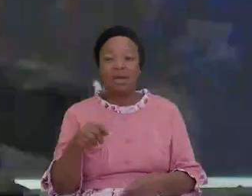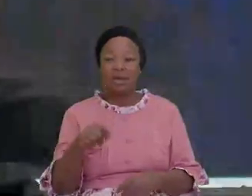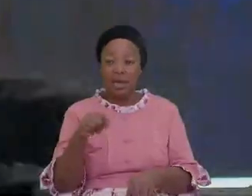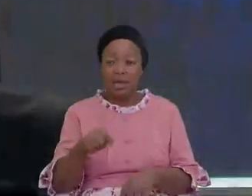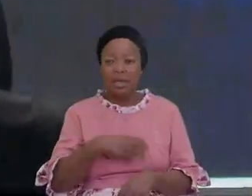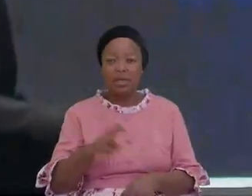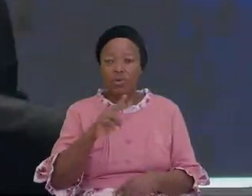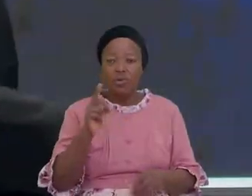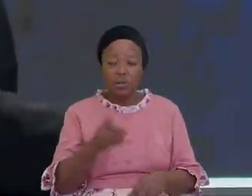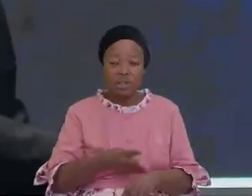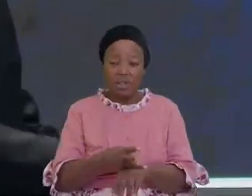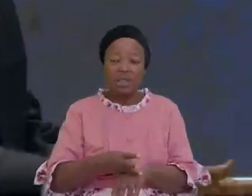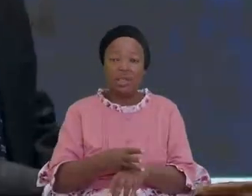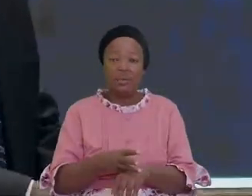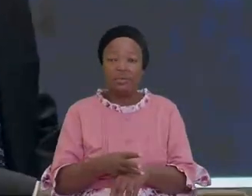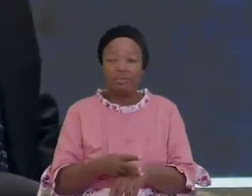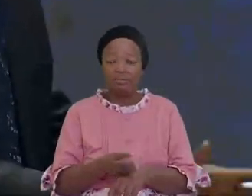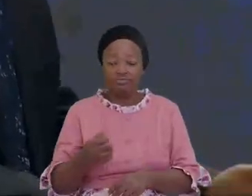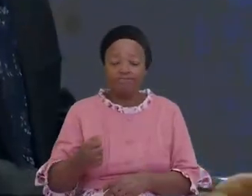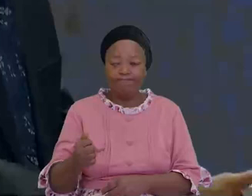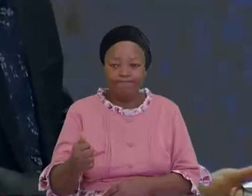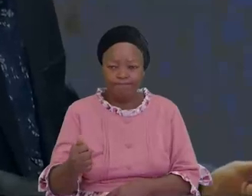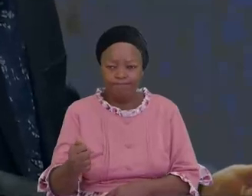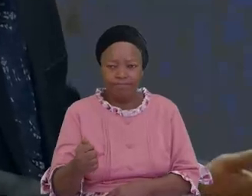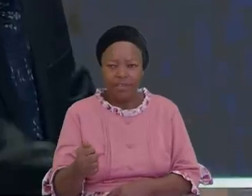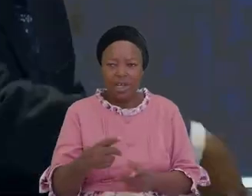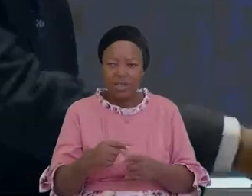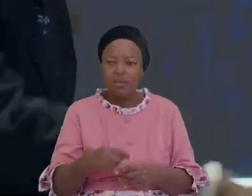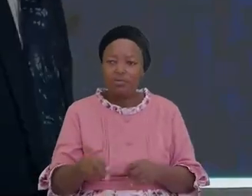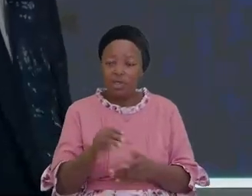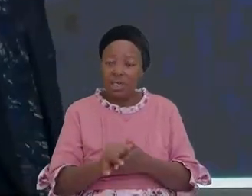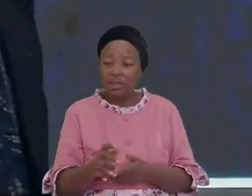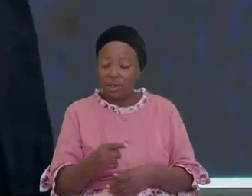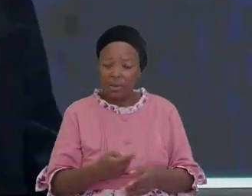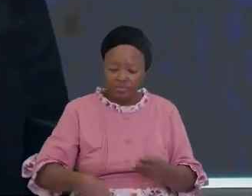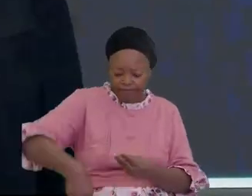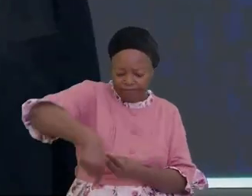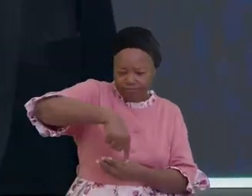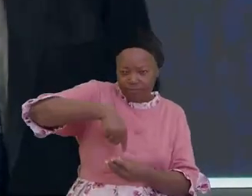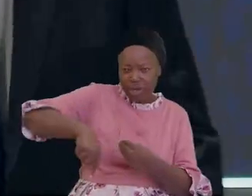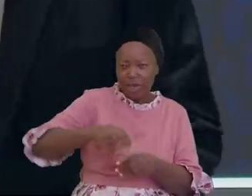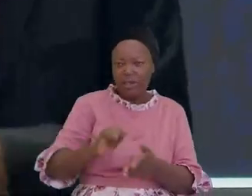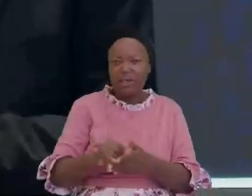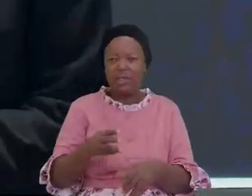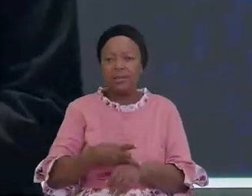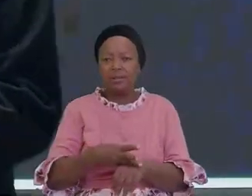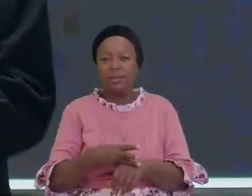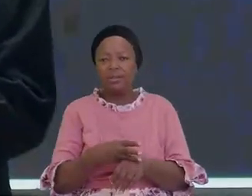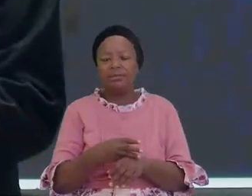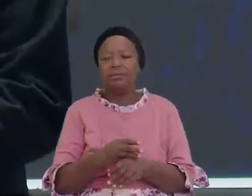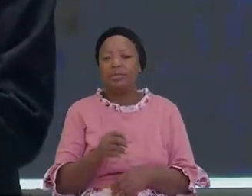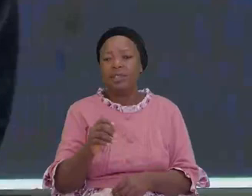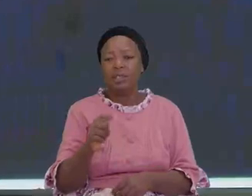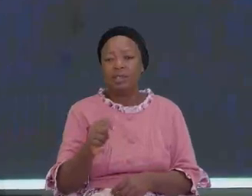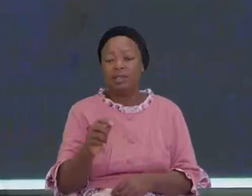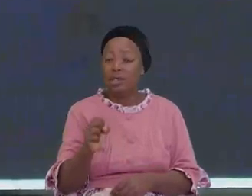Et il utilisait donc un bâton et enroulait le pied qui n'a pas d'os autour de ce bâton